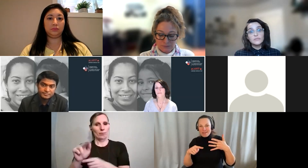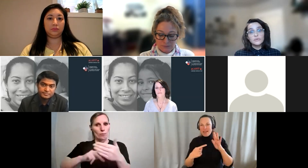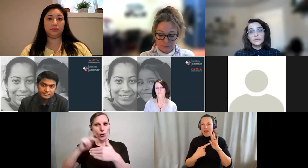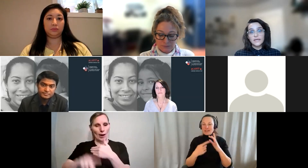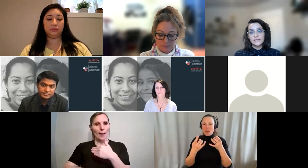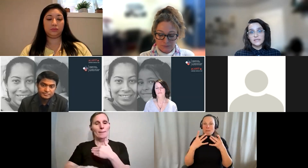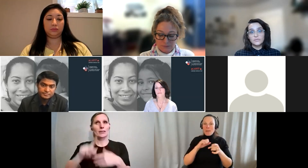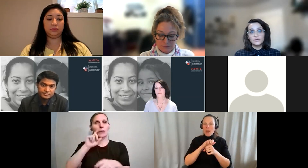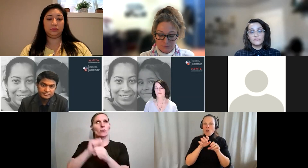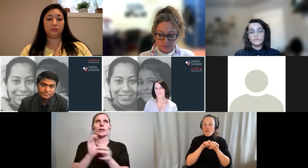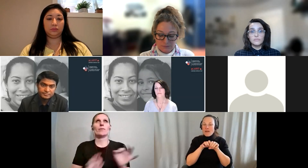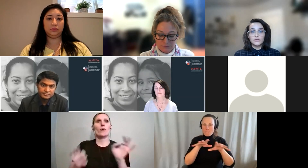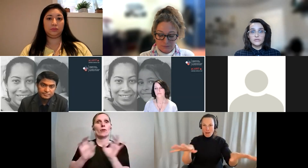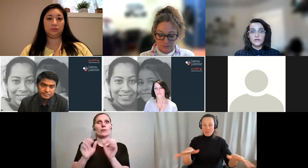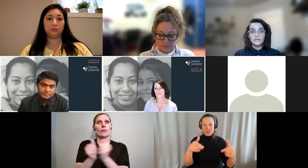vraiment